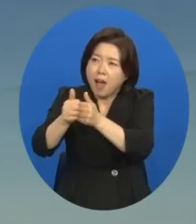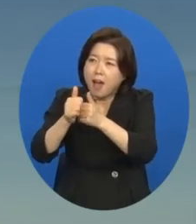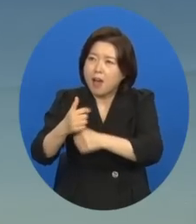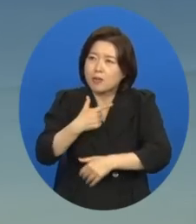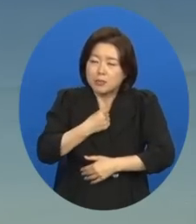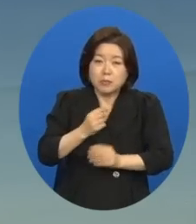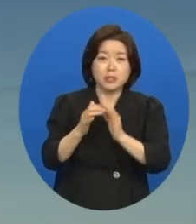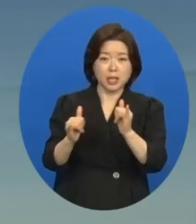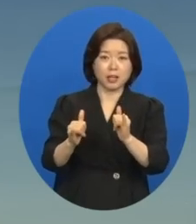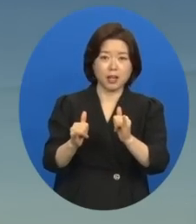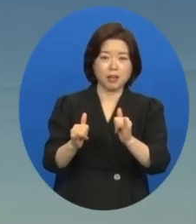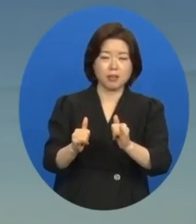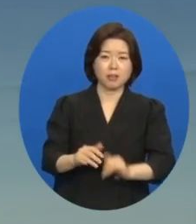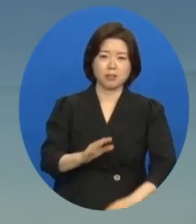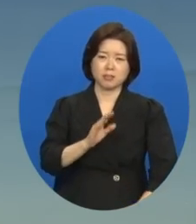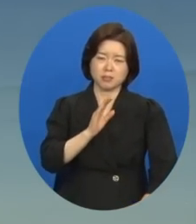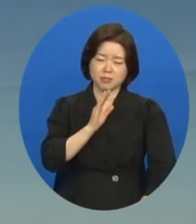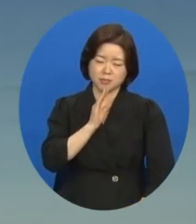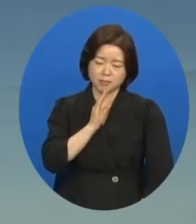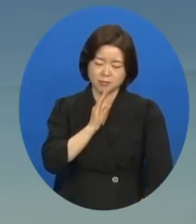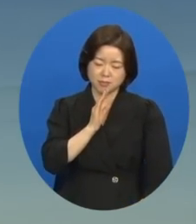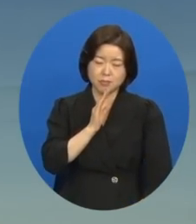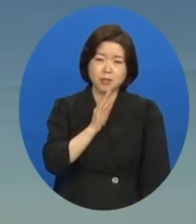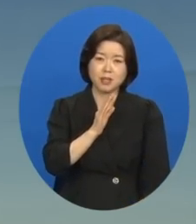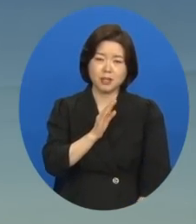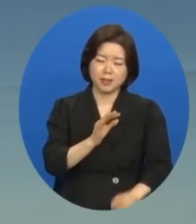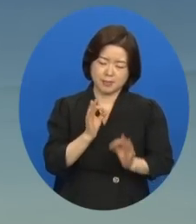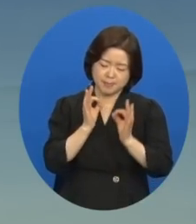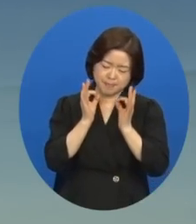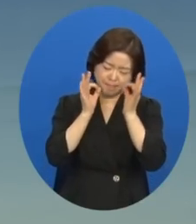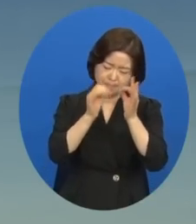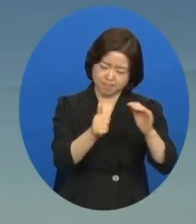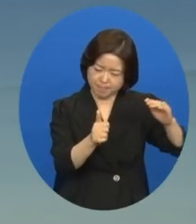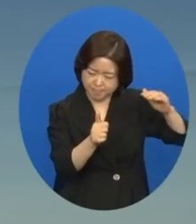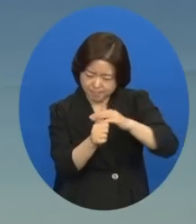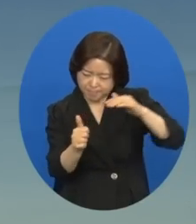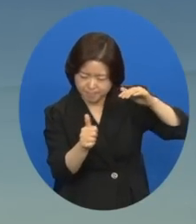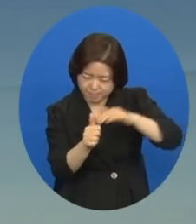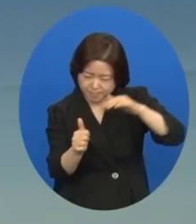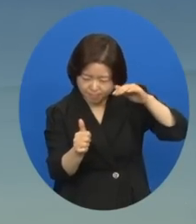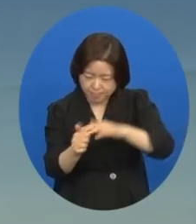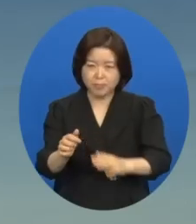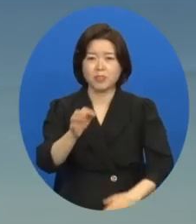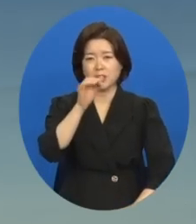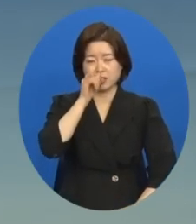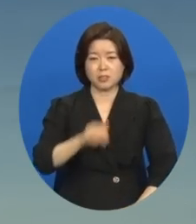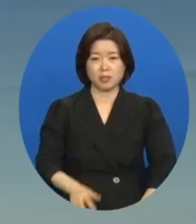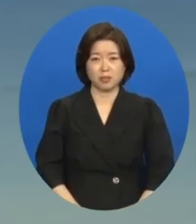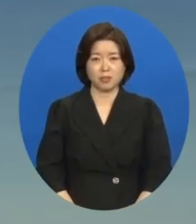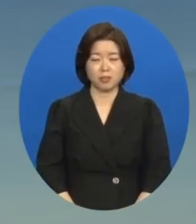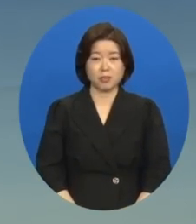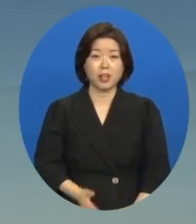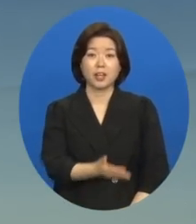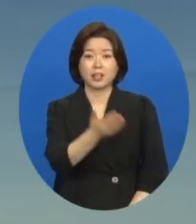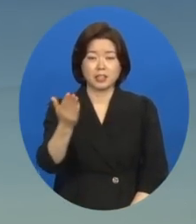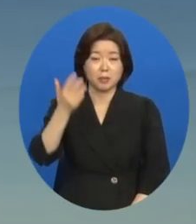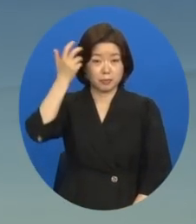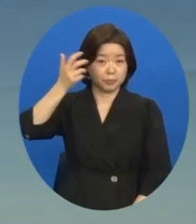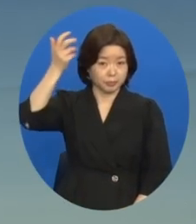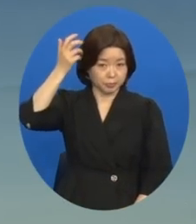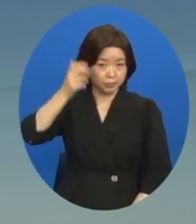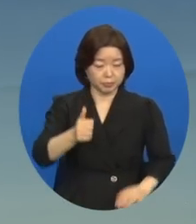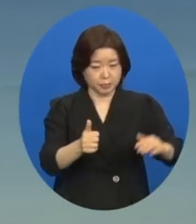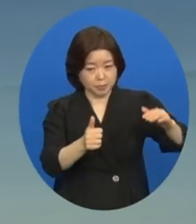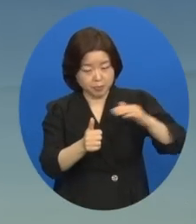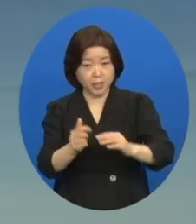사람들에게는요 정말 최선을 다해서 공격하는 것 같아요. 여러분 이렇게 영적인